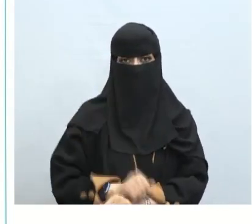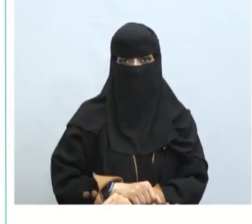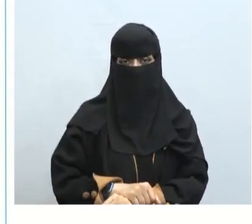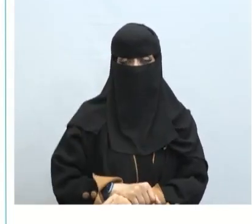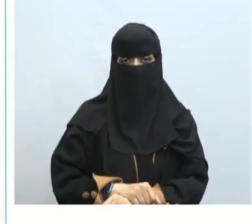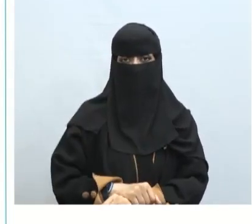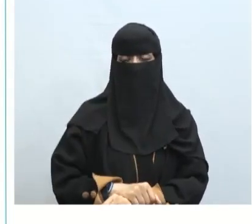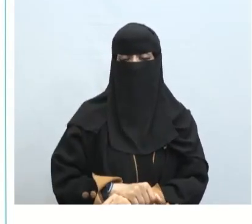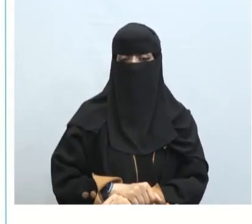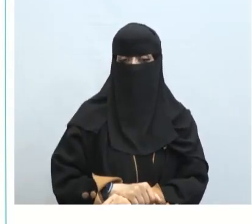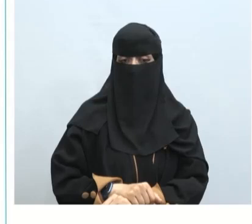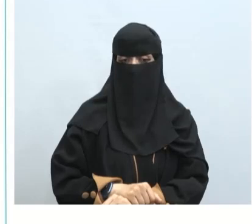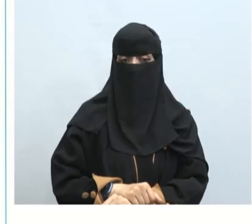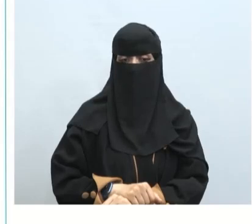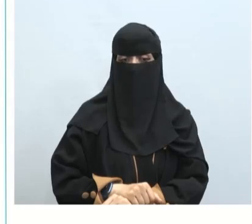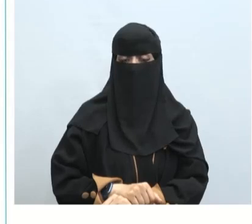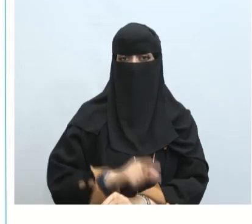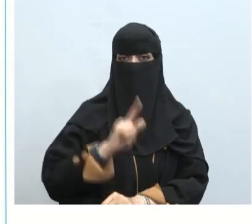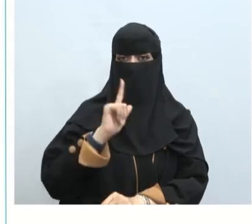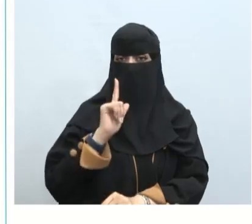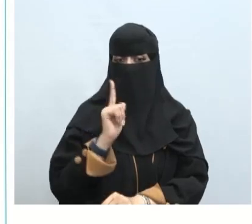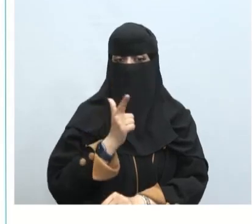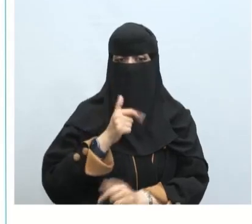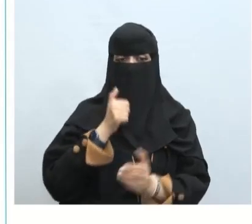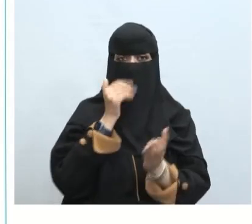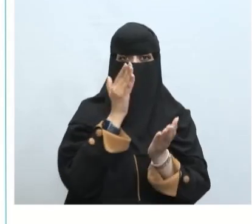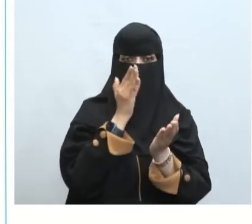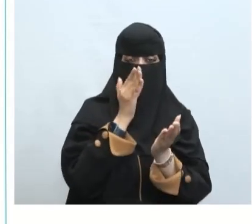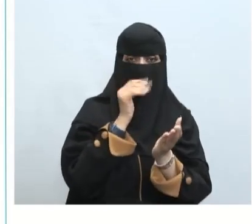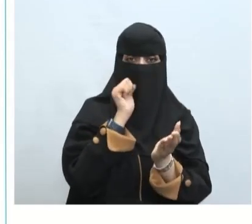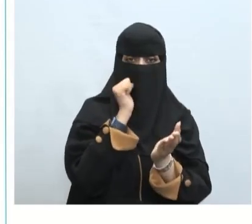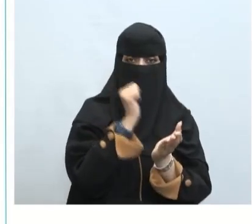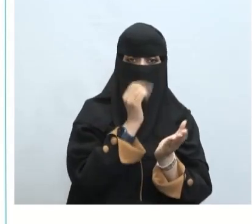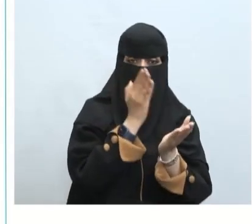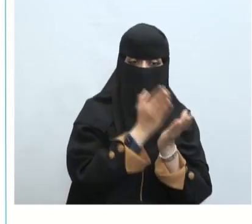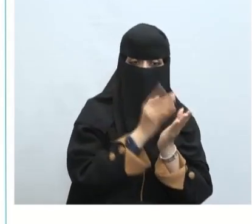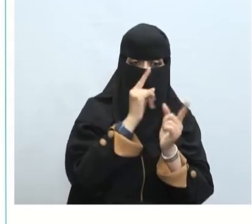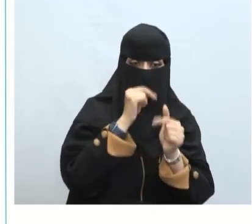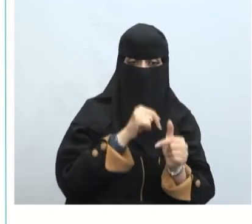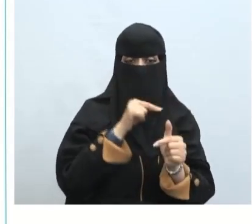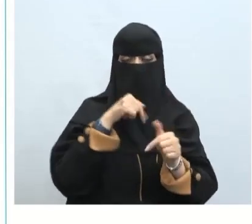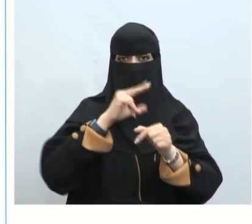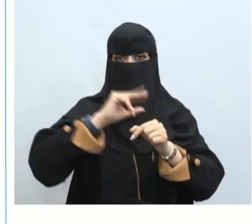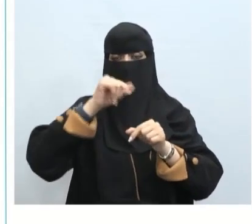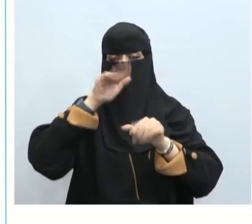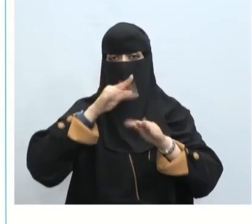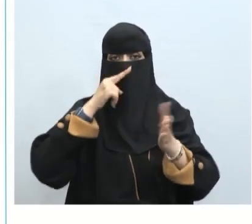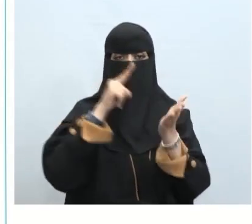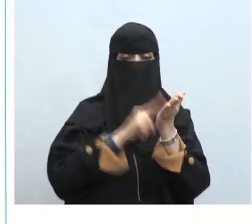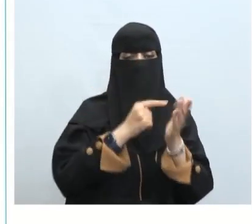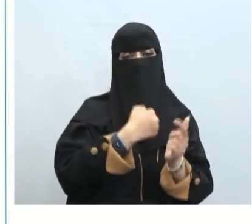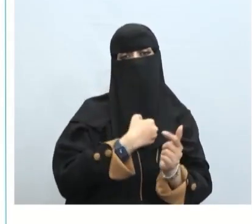فاعلا في مجتمعه طوال سنوات حياته له حقوق يتمتع بها